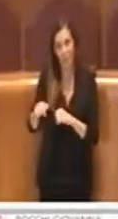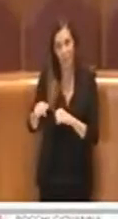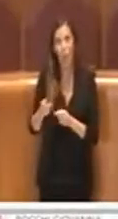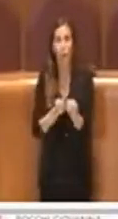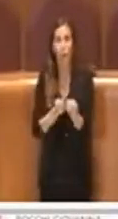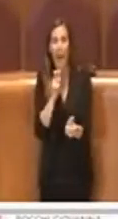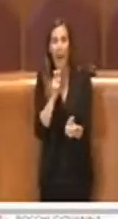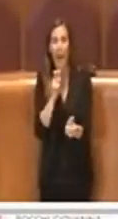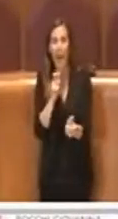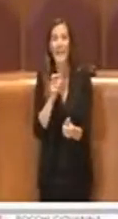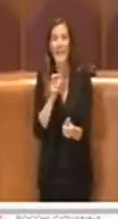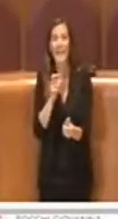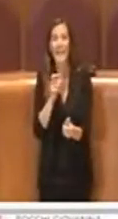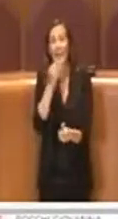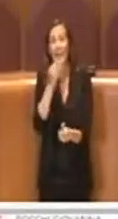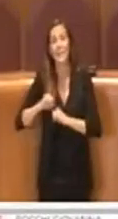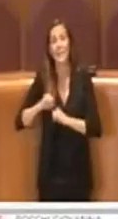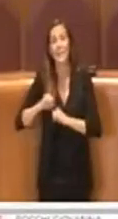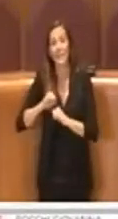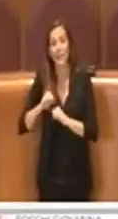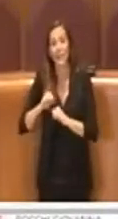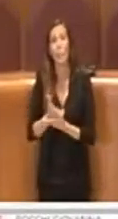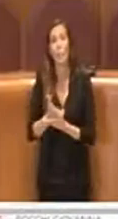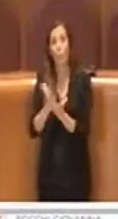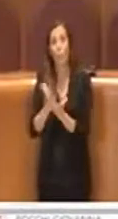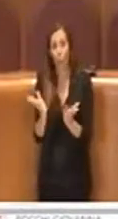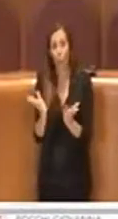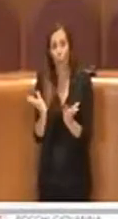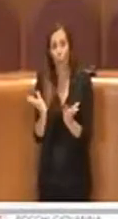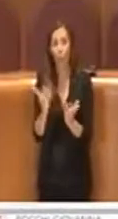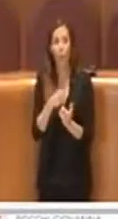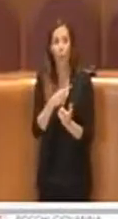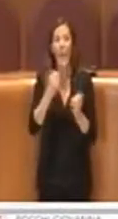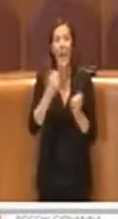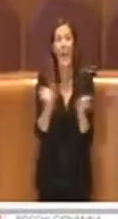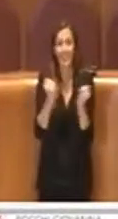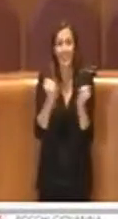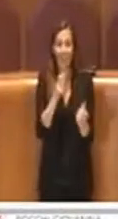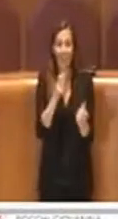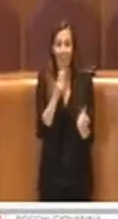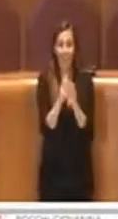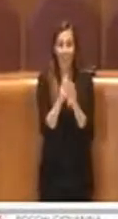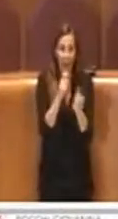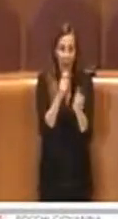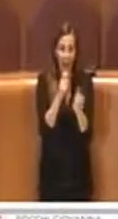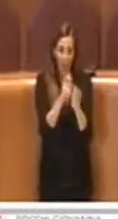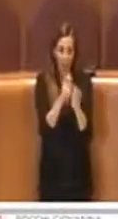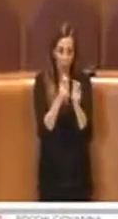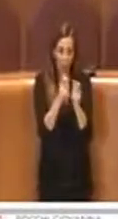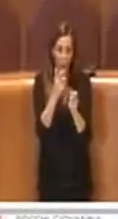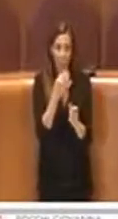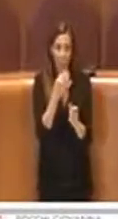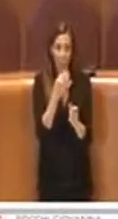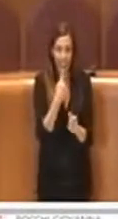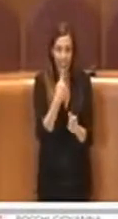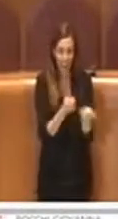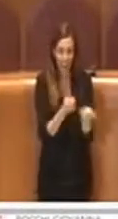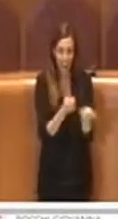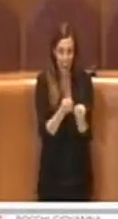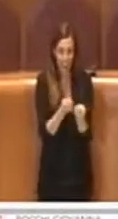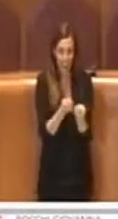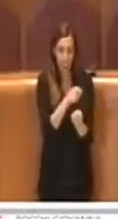rapporto tra l'amministrazione pubblica e questo tipo di attività anche naturalmente con i loro gestori abbiamo deciso di